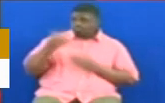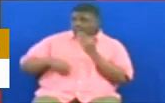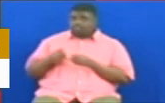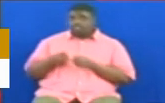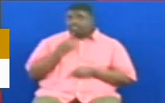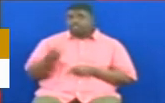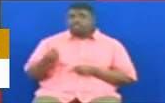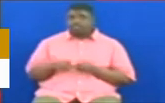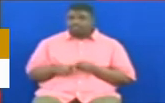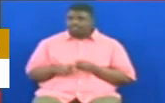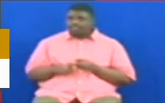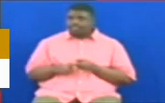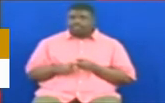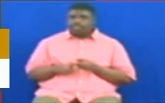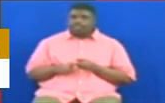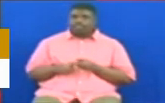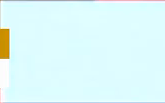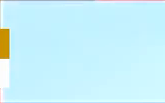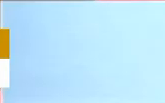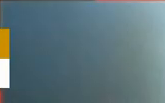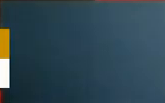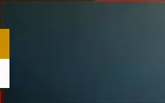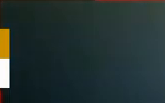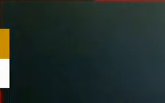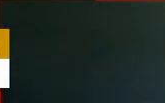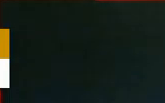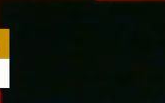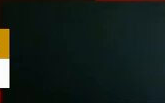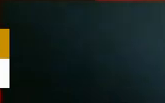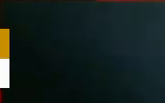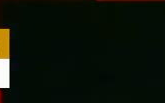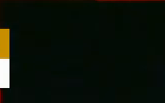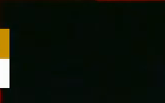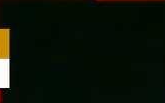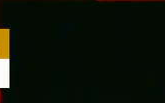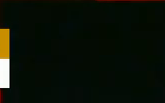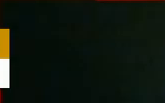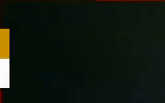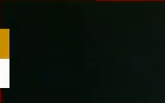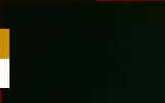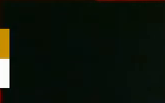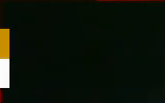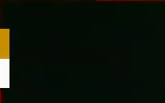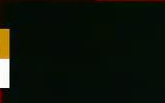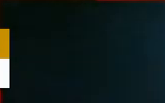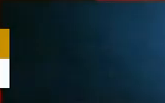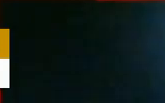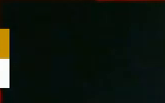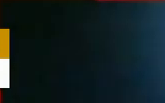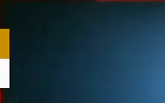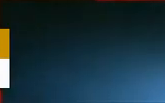anasema shall hold office for a term of 3 years and shall, sasa na propose waweke neno B